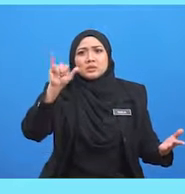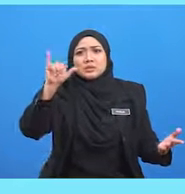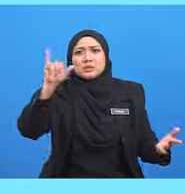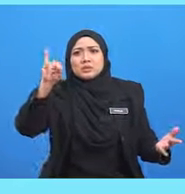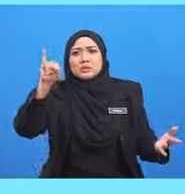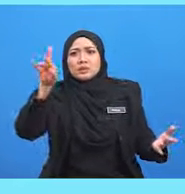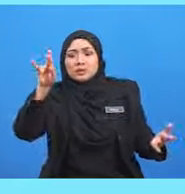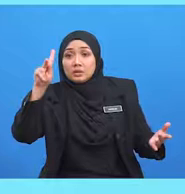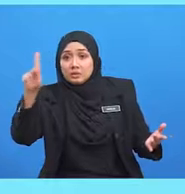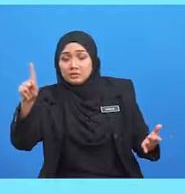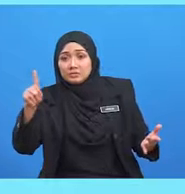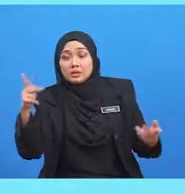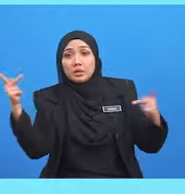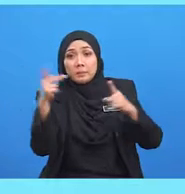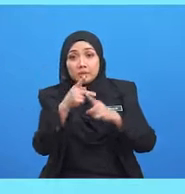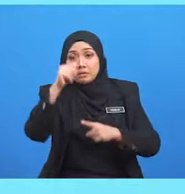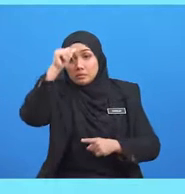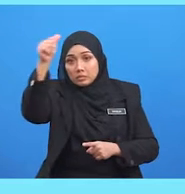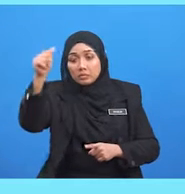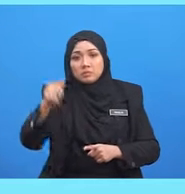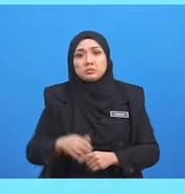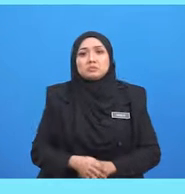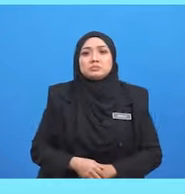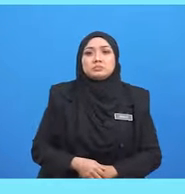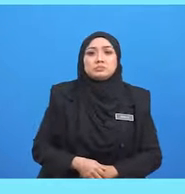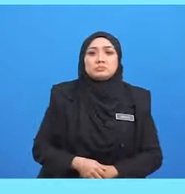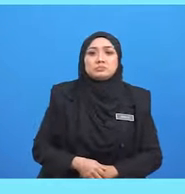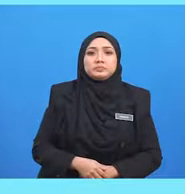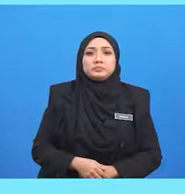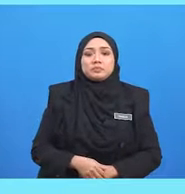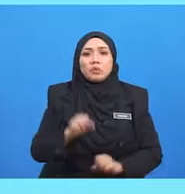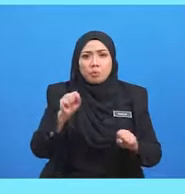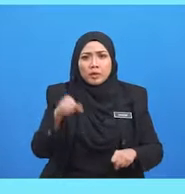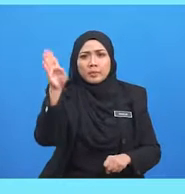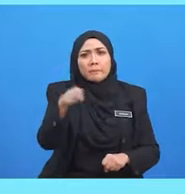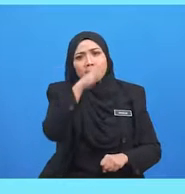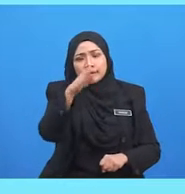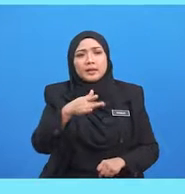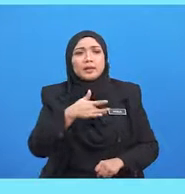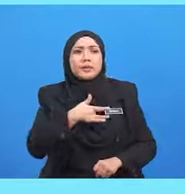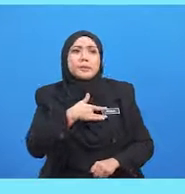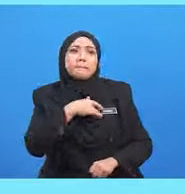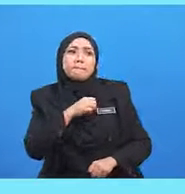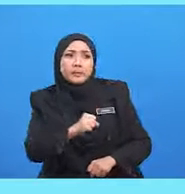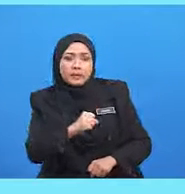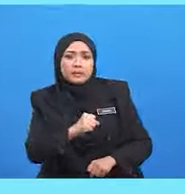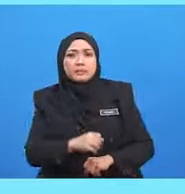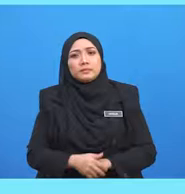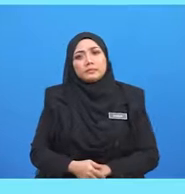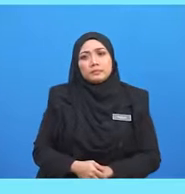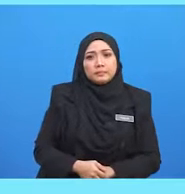perbuatan tersebut boleh membawa kepada syirik kepada Allah Subhanahu wa taala dan